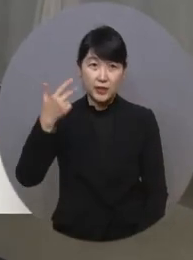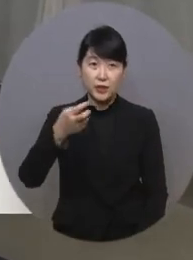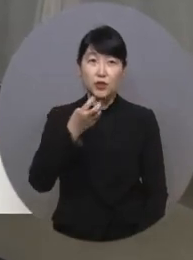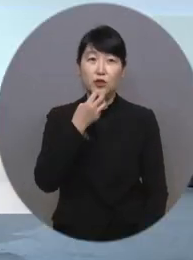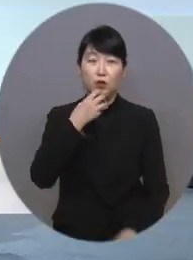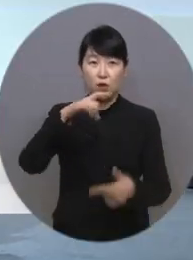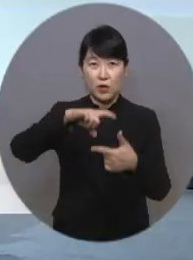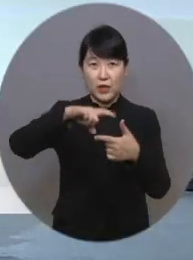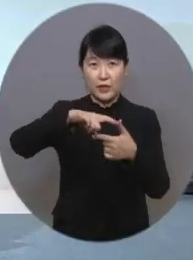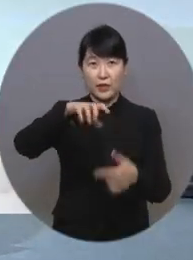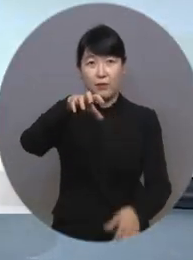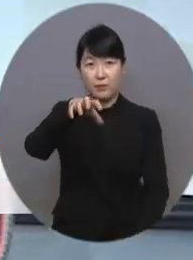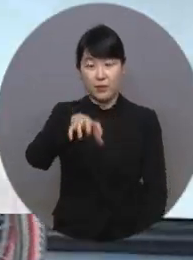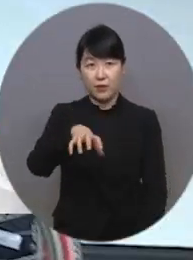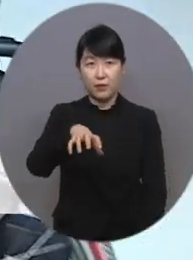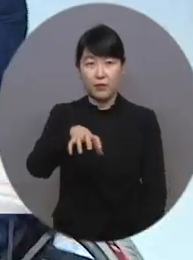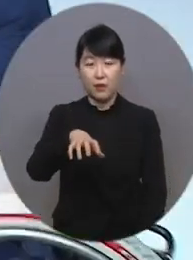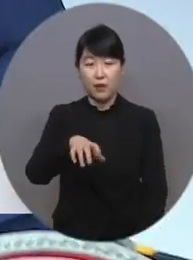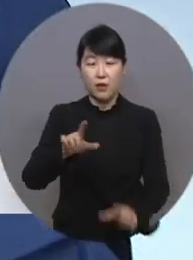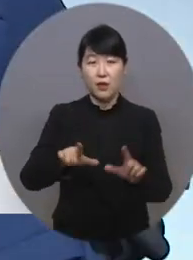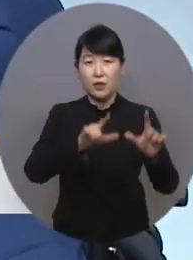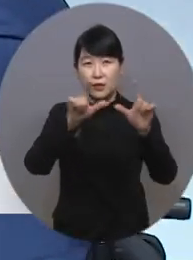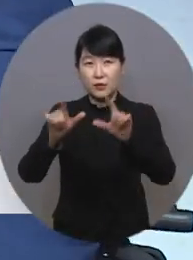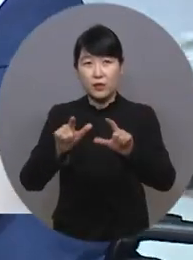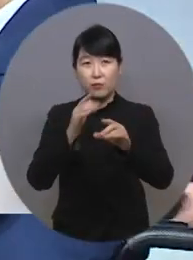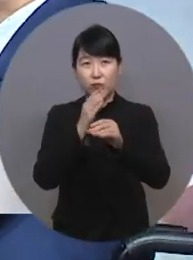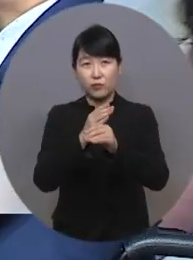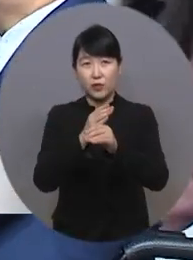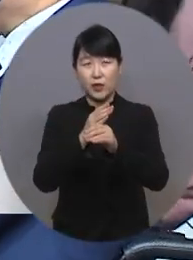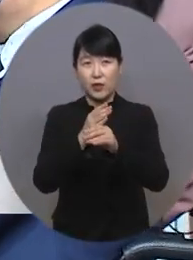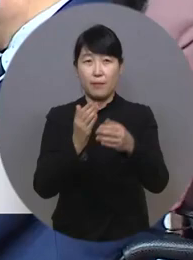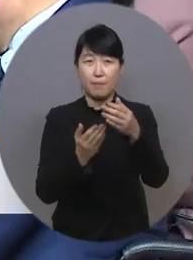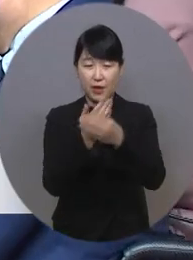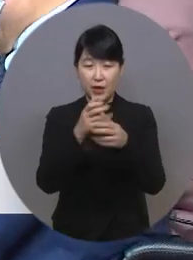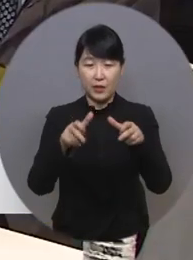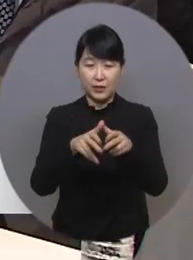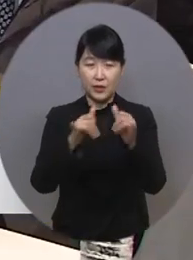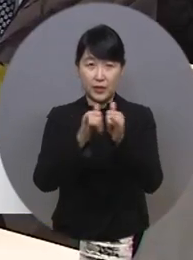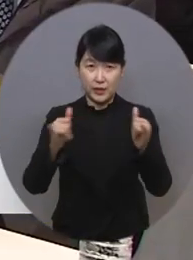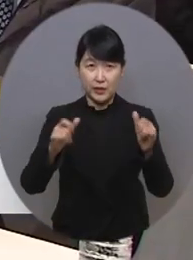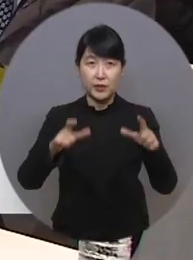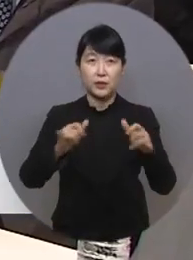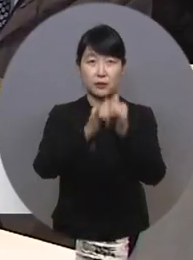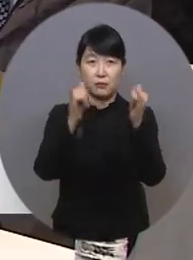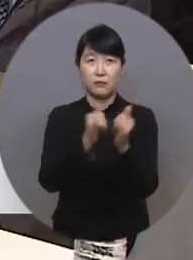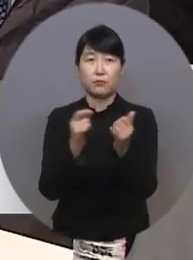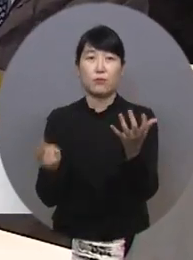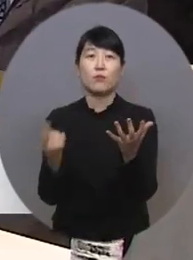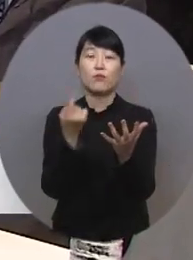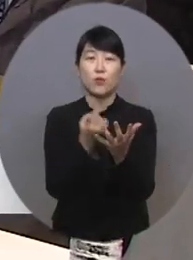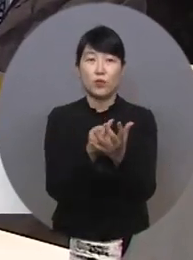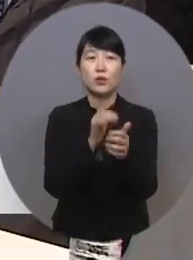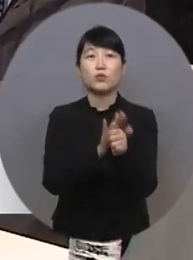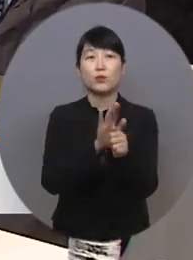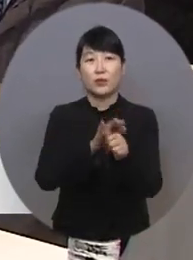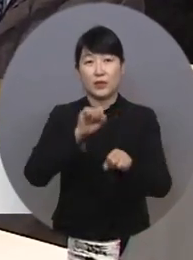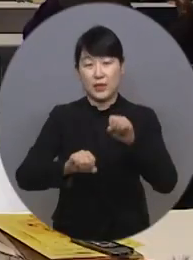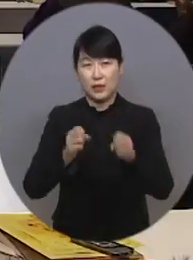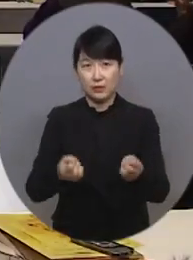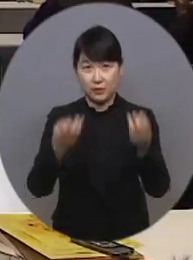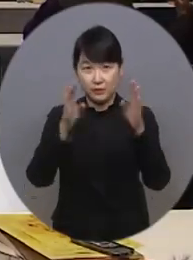강남구에 위치한 섬유센터에서 중도장애인의 지역사회 복귀 지원을 위한 일상의 삶으로 행사가